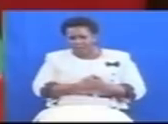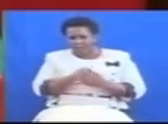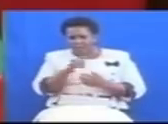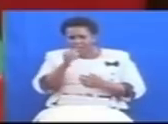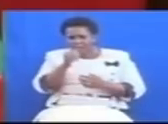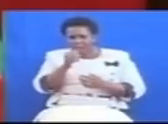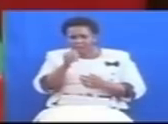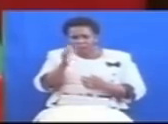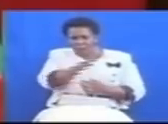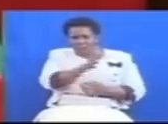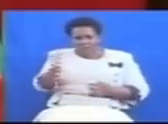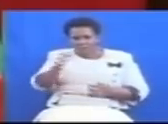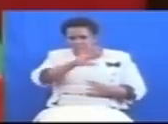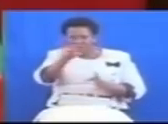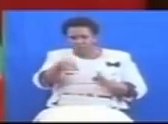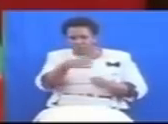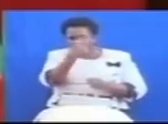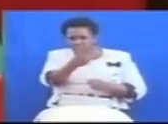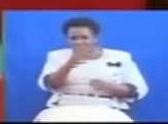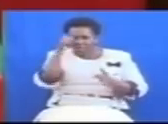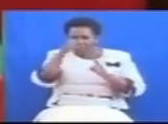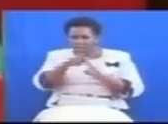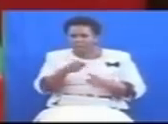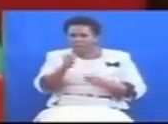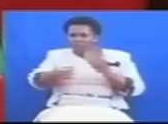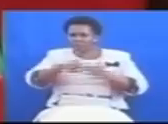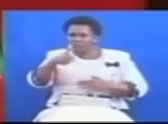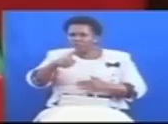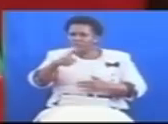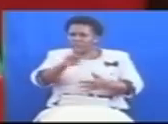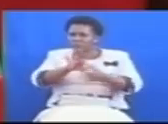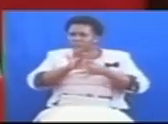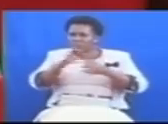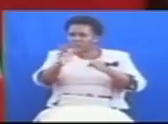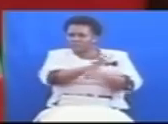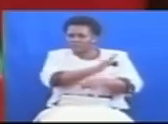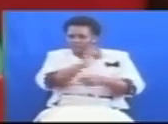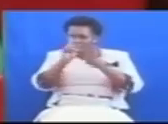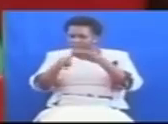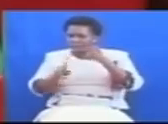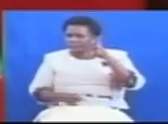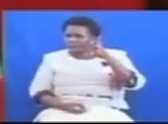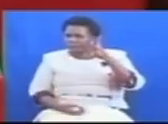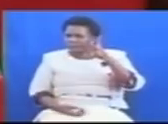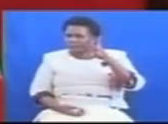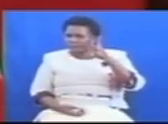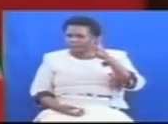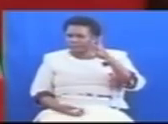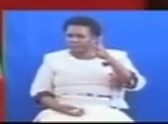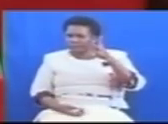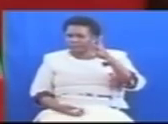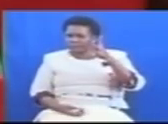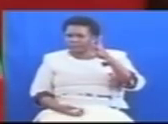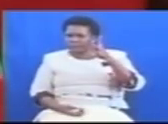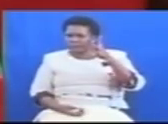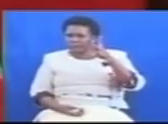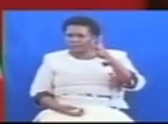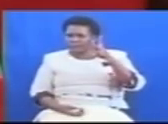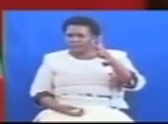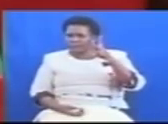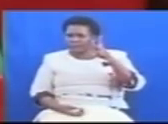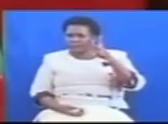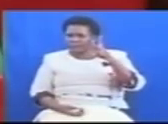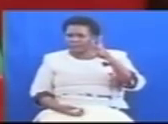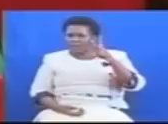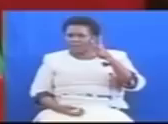ili wahakikishe kwamba viongozi wote hao wanatakiwa wanashiriki? Swala la kwanza. Swala la pili,